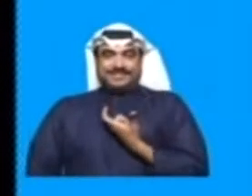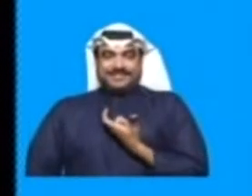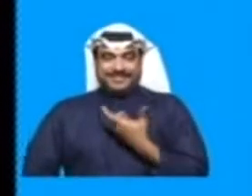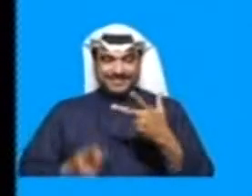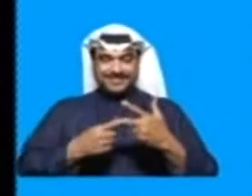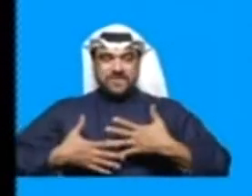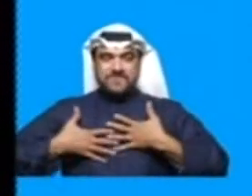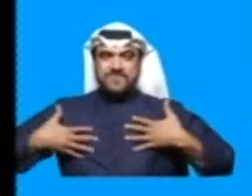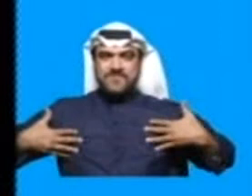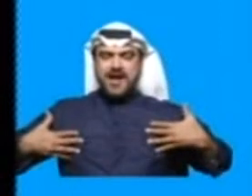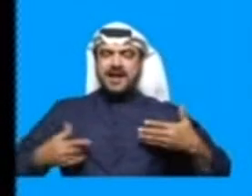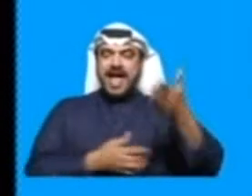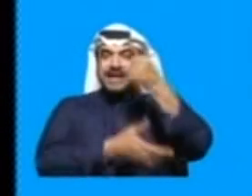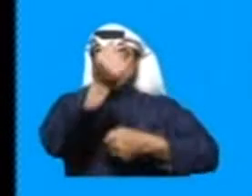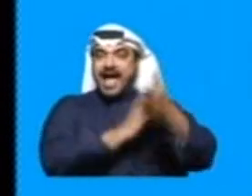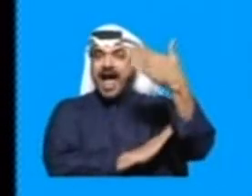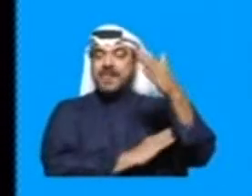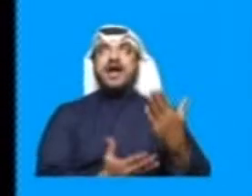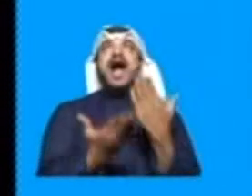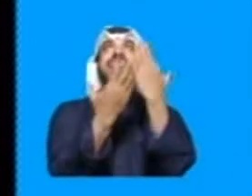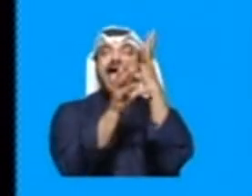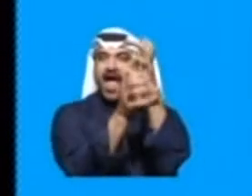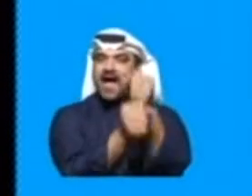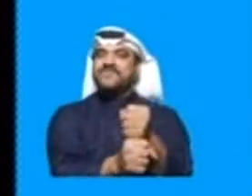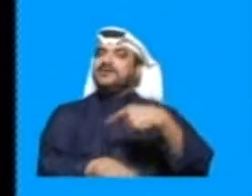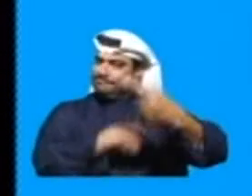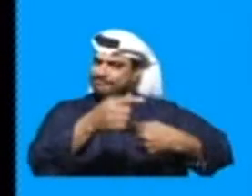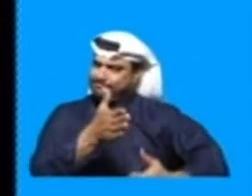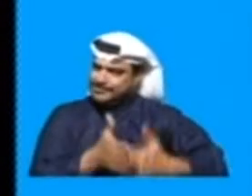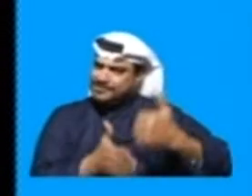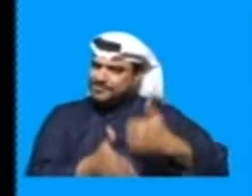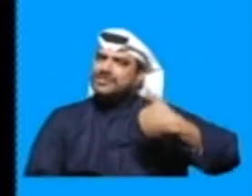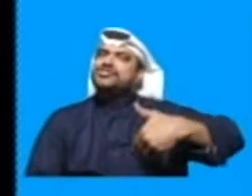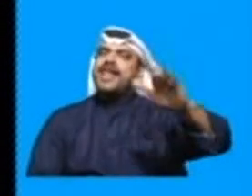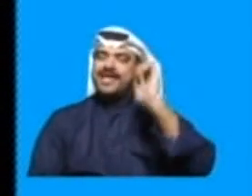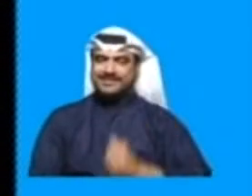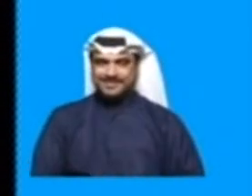التهنئة وسط فرحة إحرازه النصر، دعينا الله له بالتوفيق في مسيرته الرياضية.